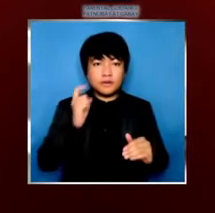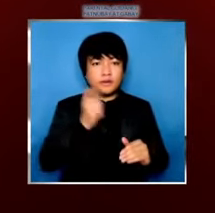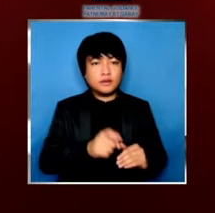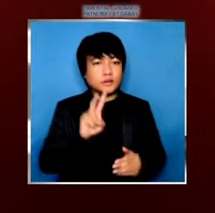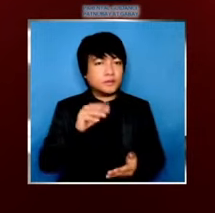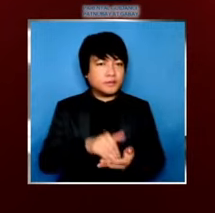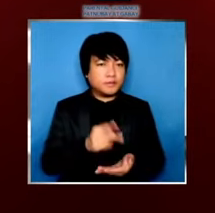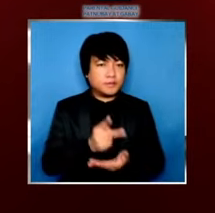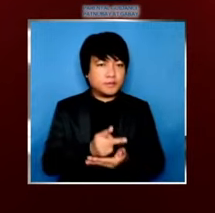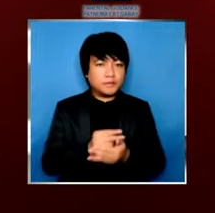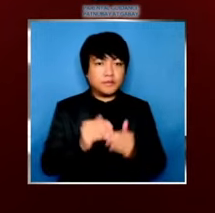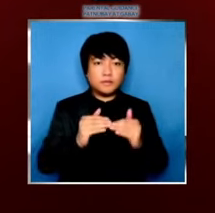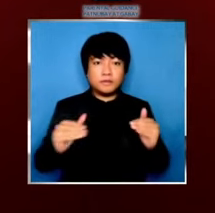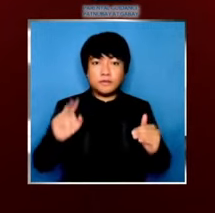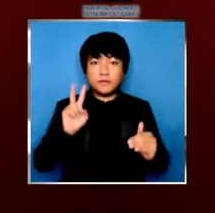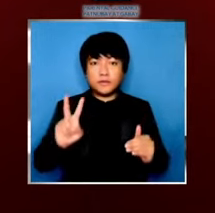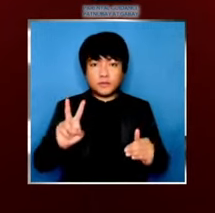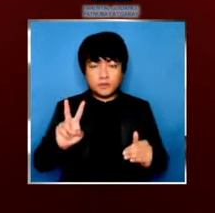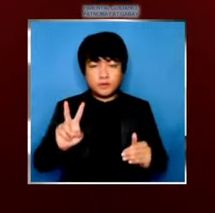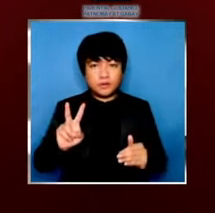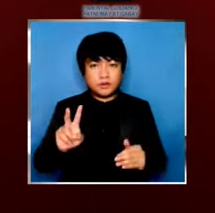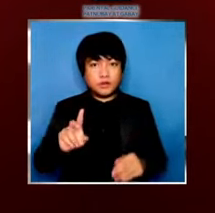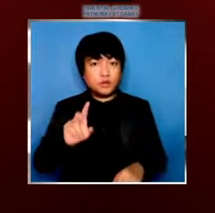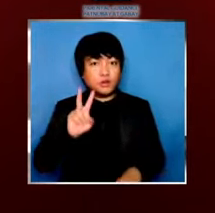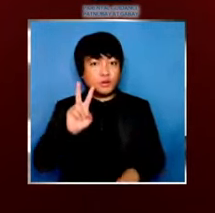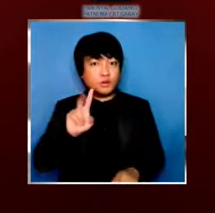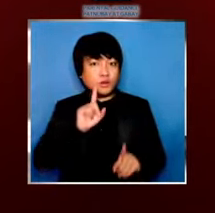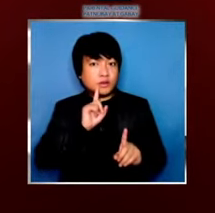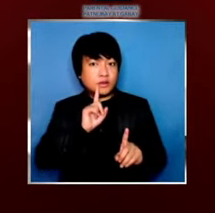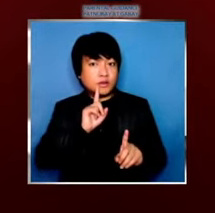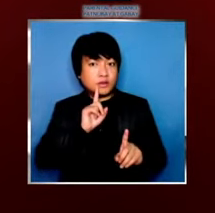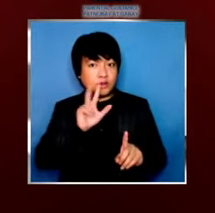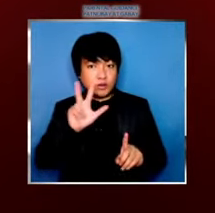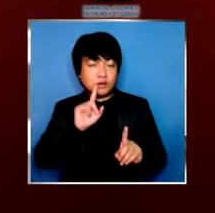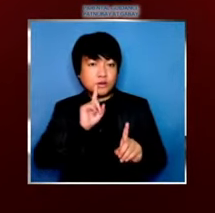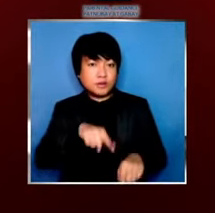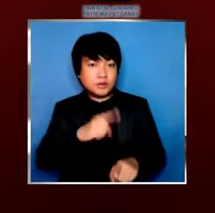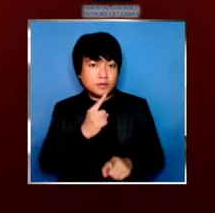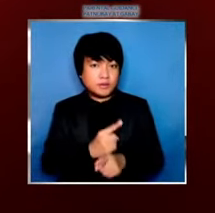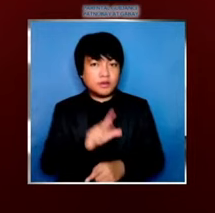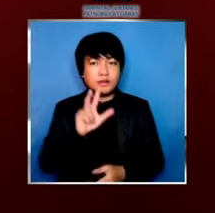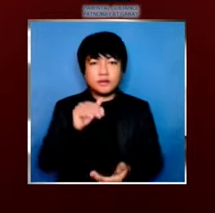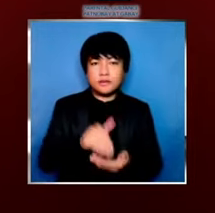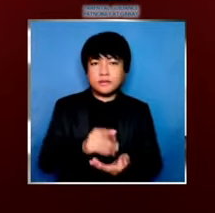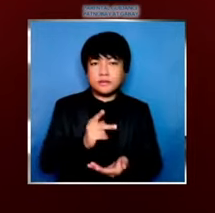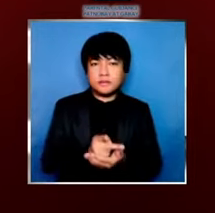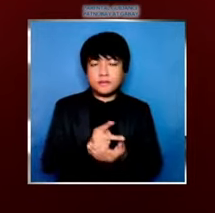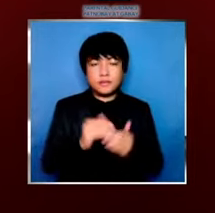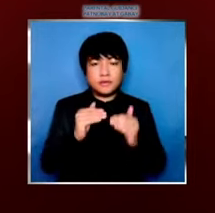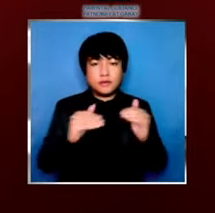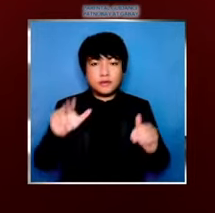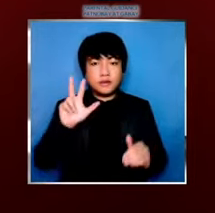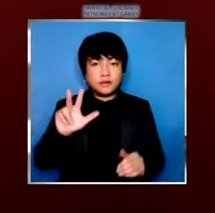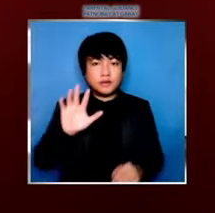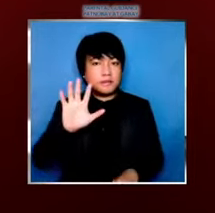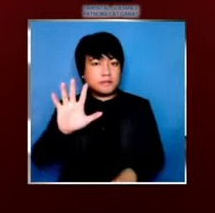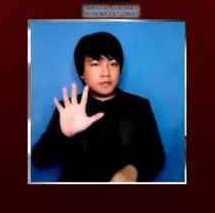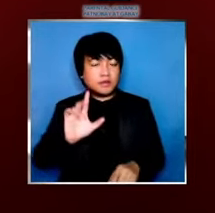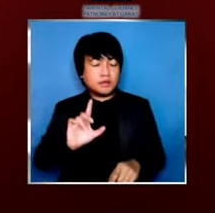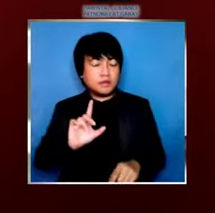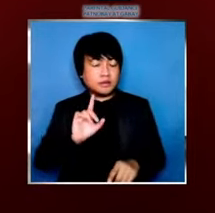Sa level 2, 3 tamang sagot ang kailangan para manalo ng 3,000 pesos. At sa level 3 naman, 5 tamang sagot ang kailangan para manalo